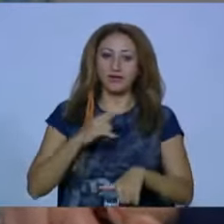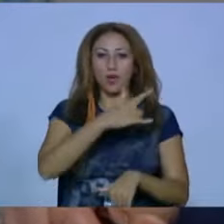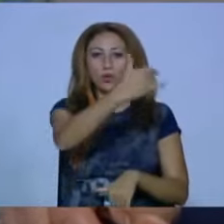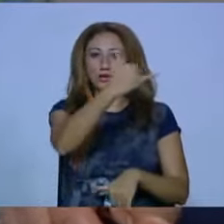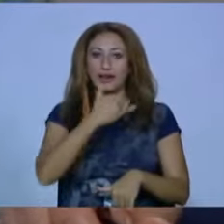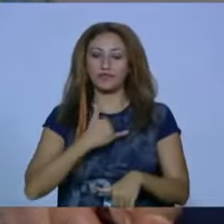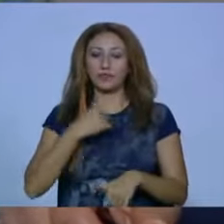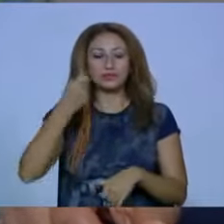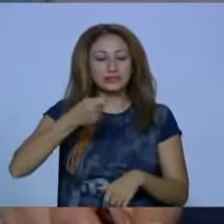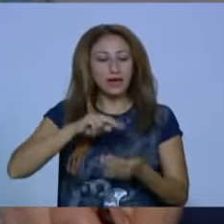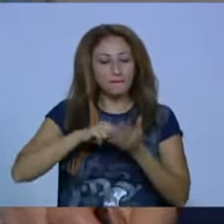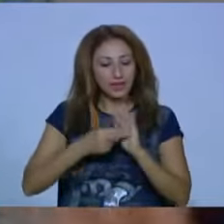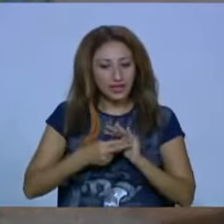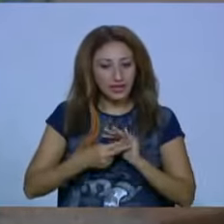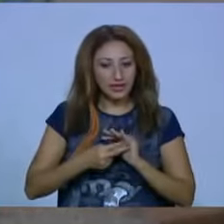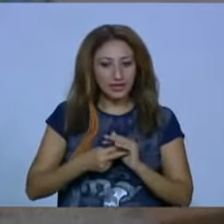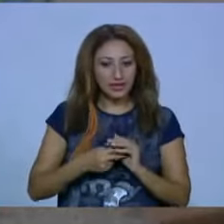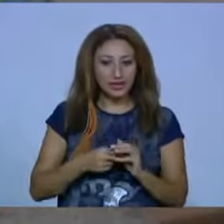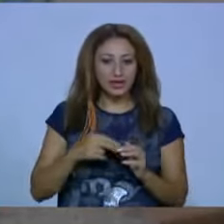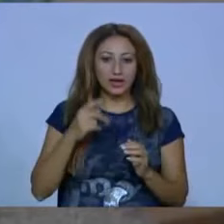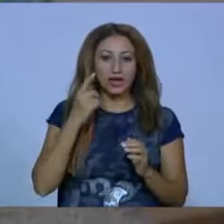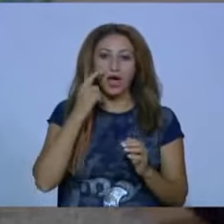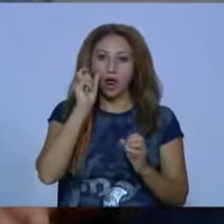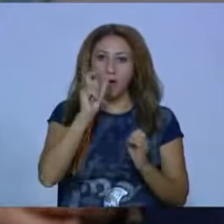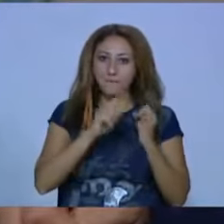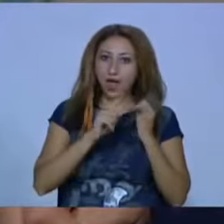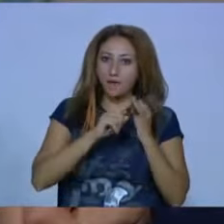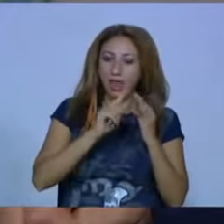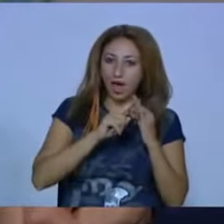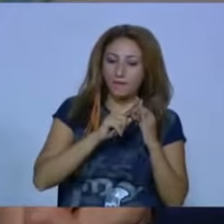بيا يسلم ويوصيني بشويه حاجات اعملها.